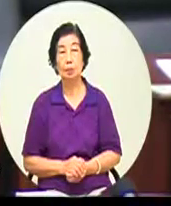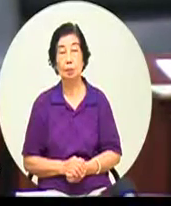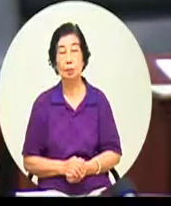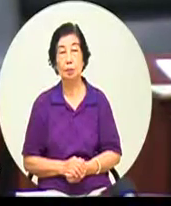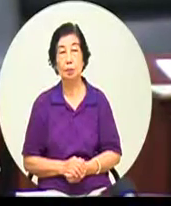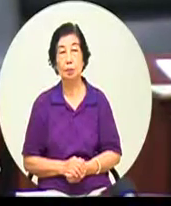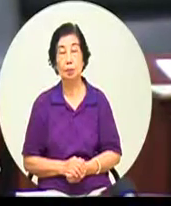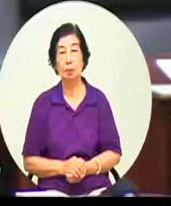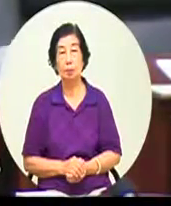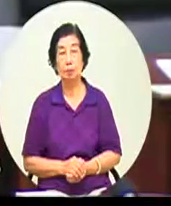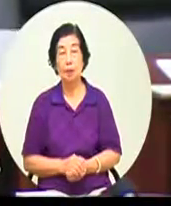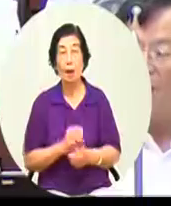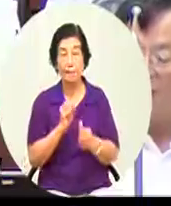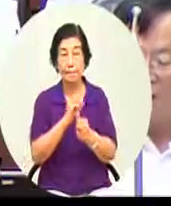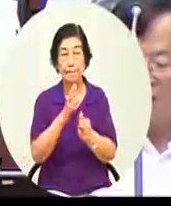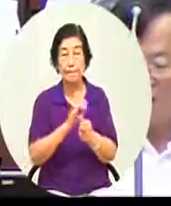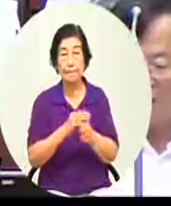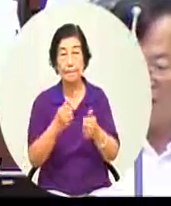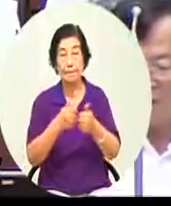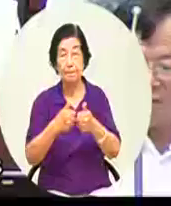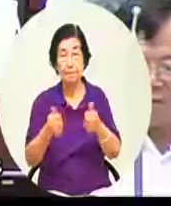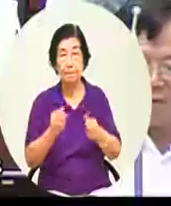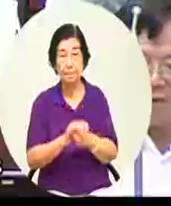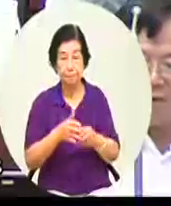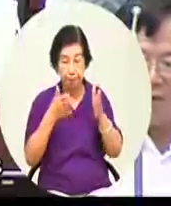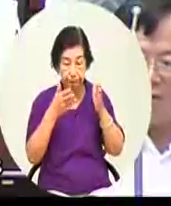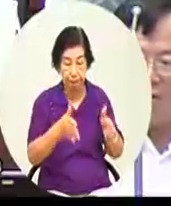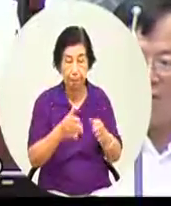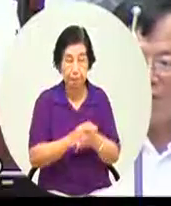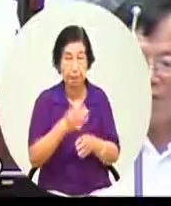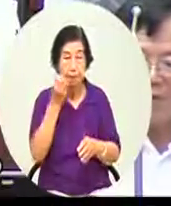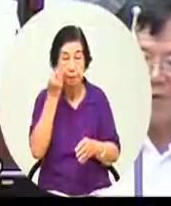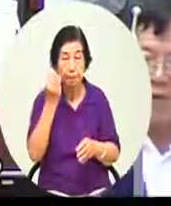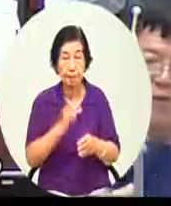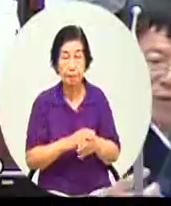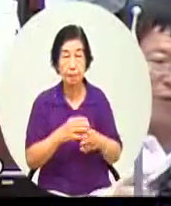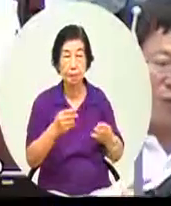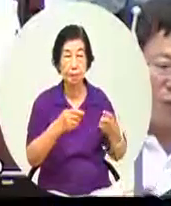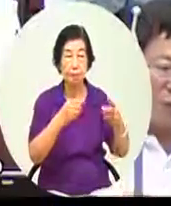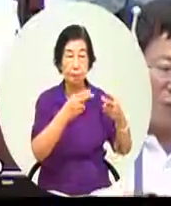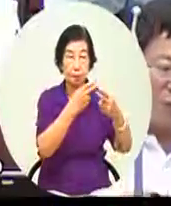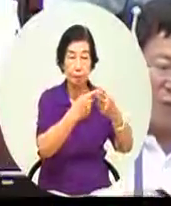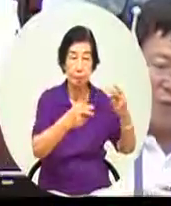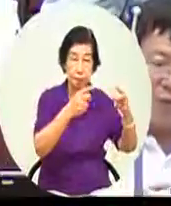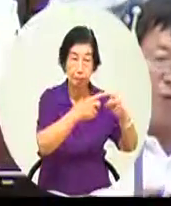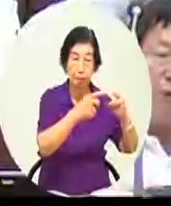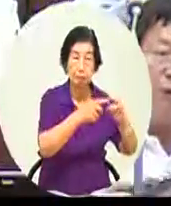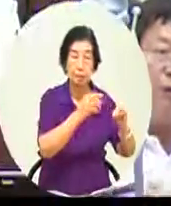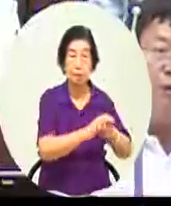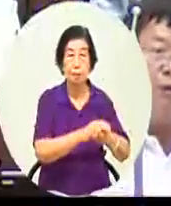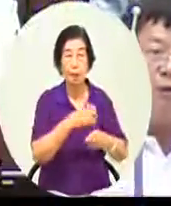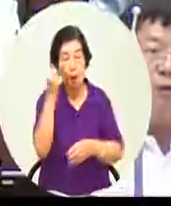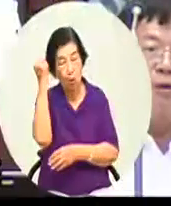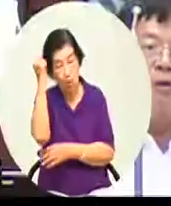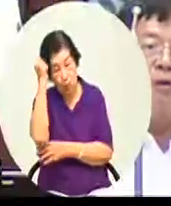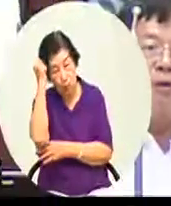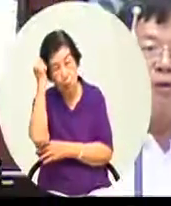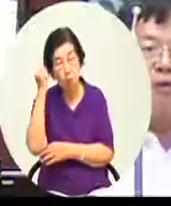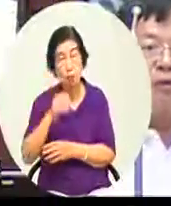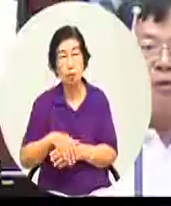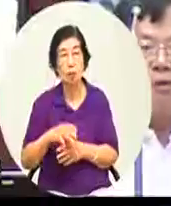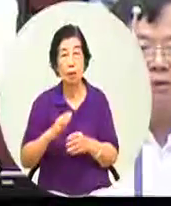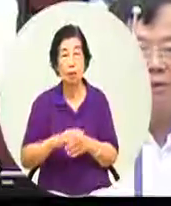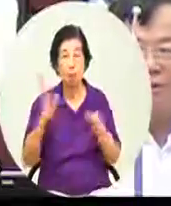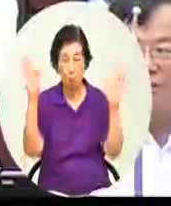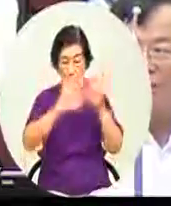那我跟议员报告哈，我们对于观光客的统计的部分都是针对旅宿，就是过夜旅宿的住宿人士来统